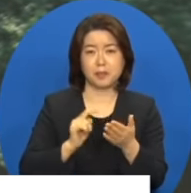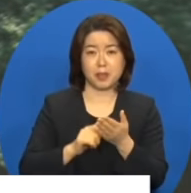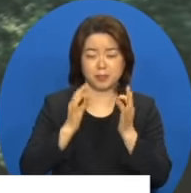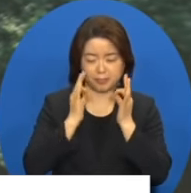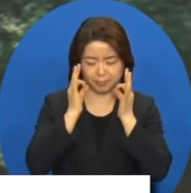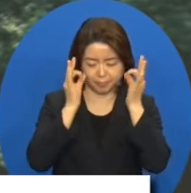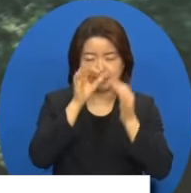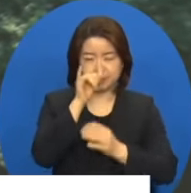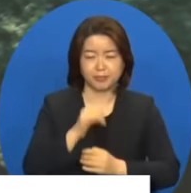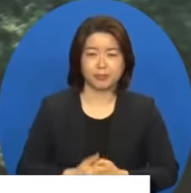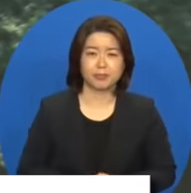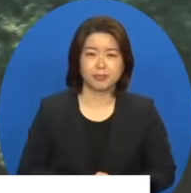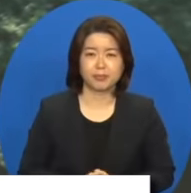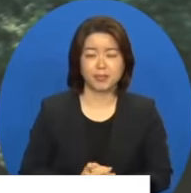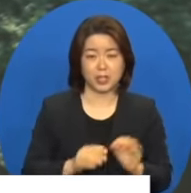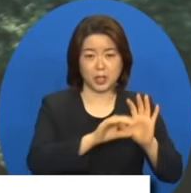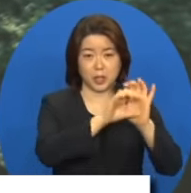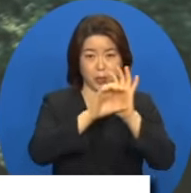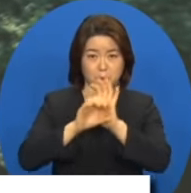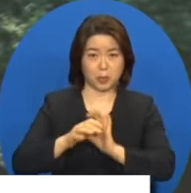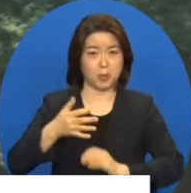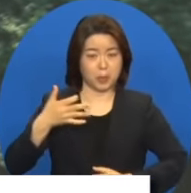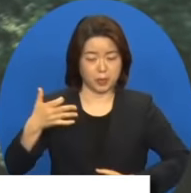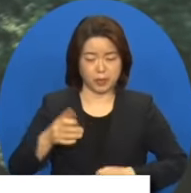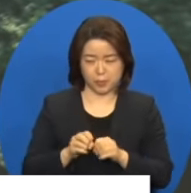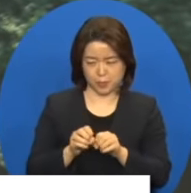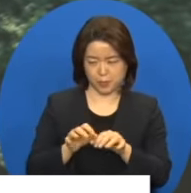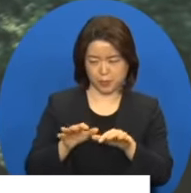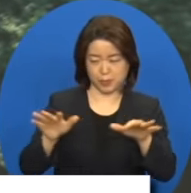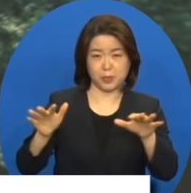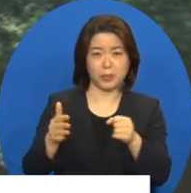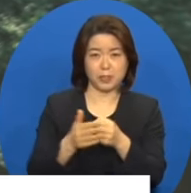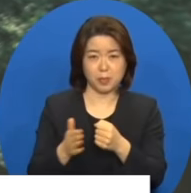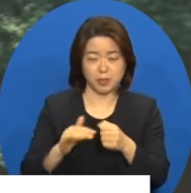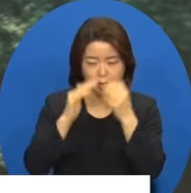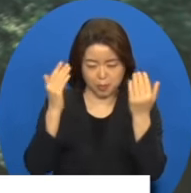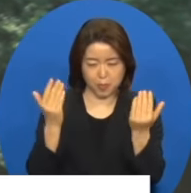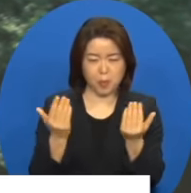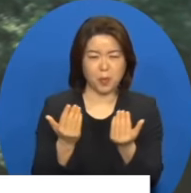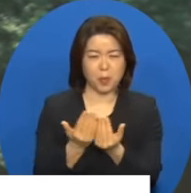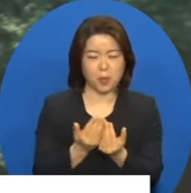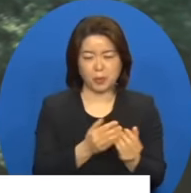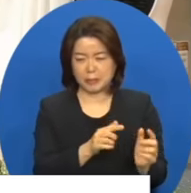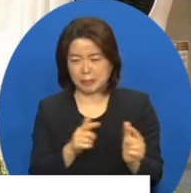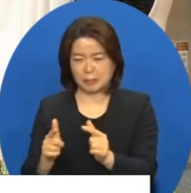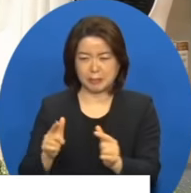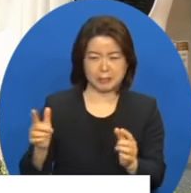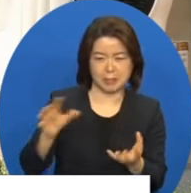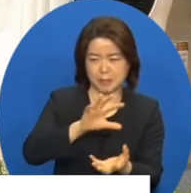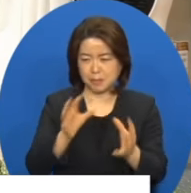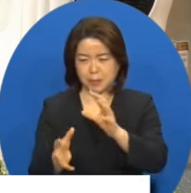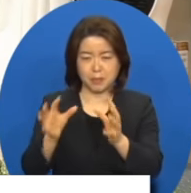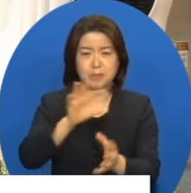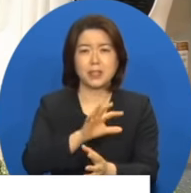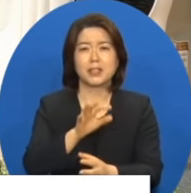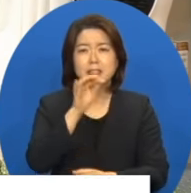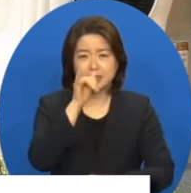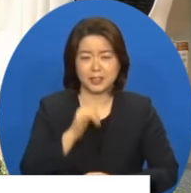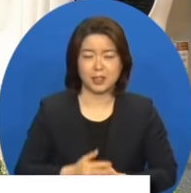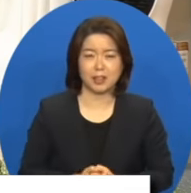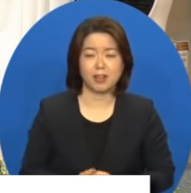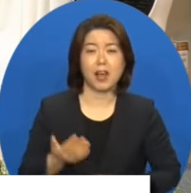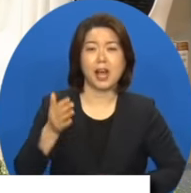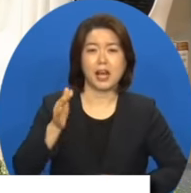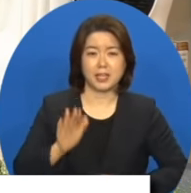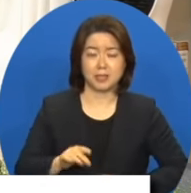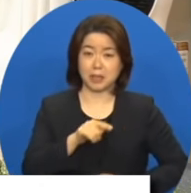코로나19 확산으로 인해서 모든 것이 다 좀 뒤죽박죽이 된 것 같은 느낌이 들지만 하나님은 이